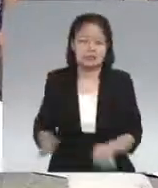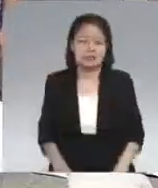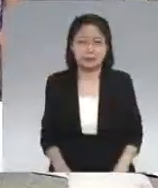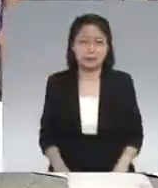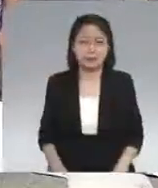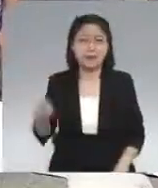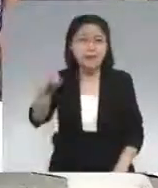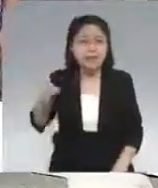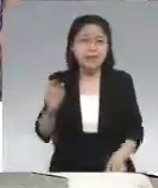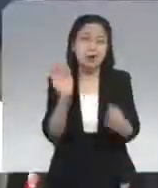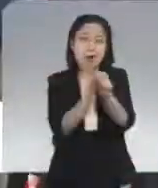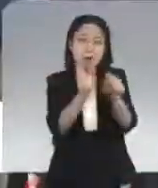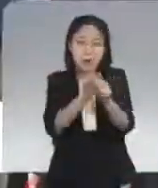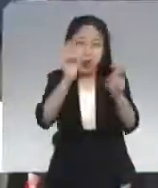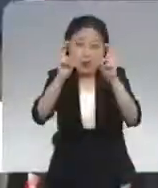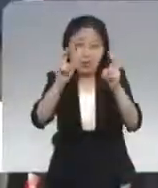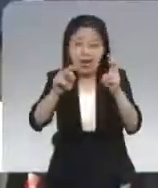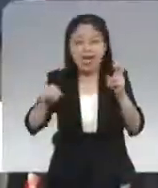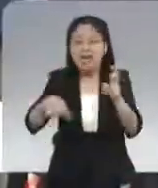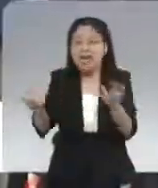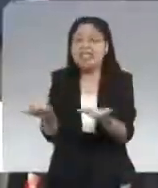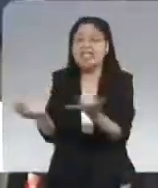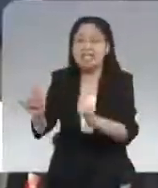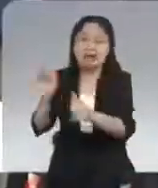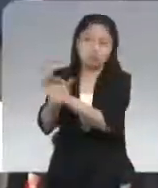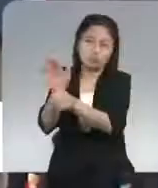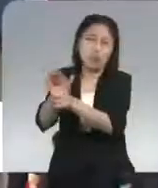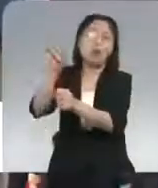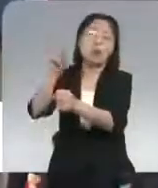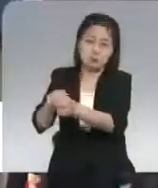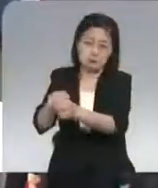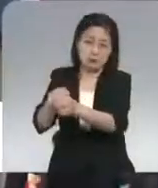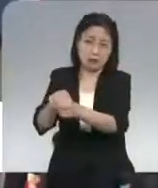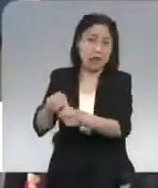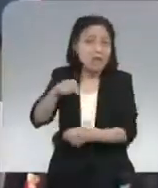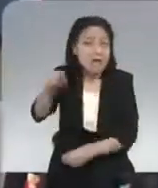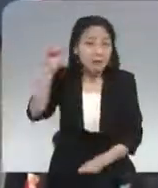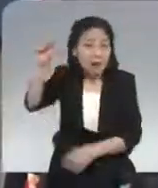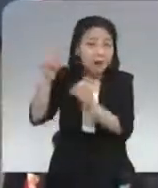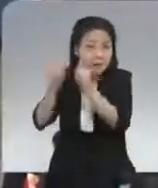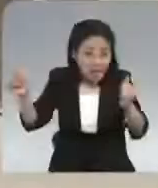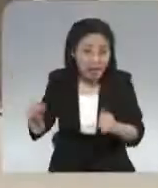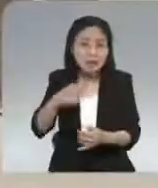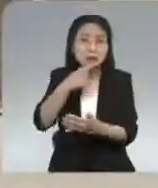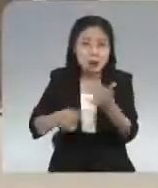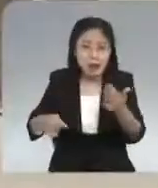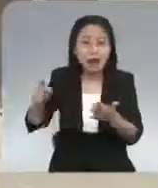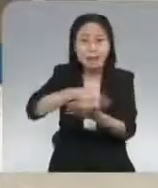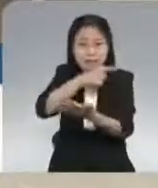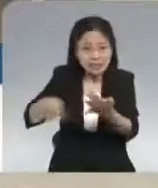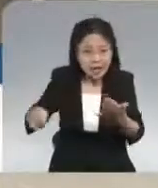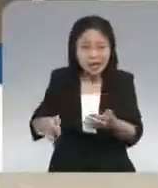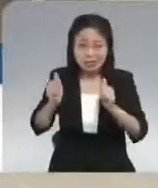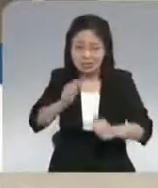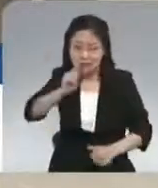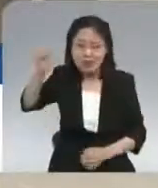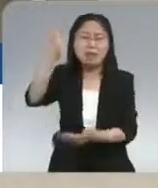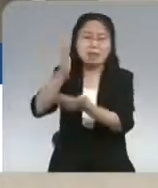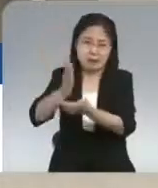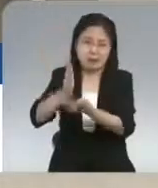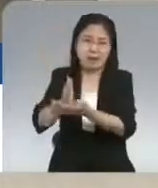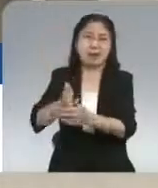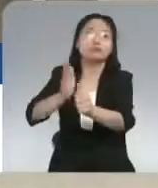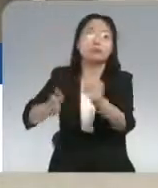ailleurs, à propos du fait que certains ministres ont déclaré que les actions illicites seront punies sévèrement, peu de temps après